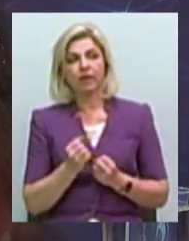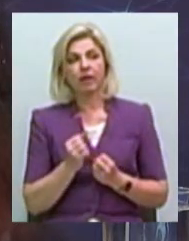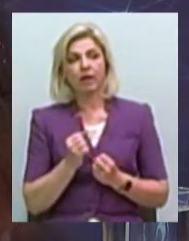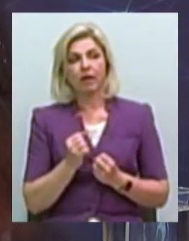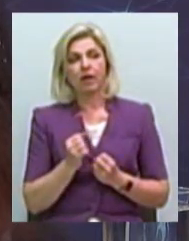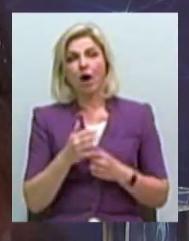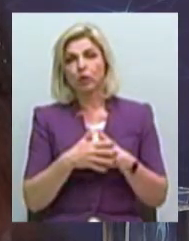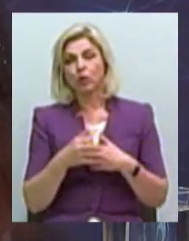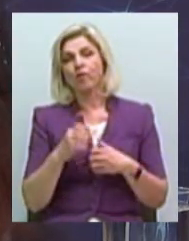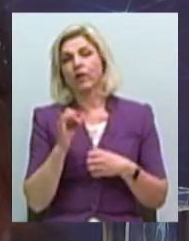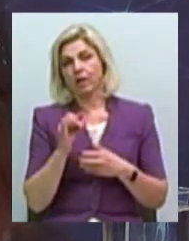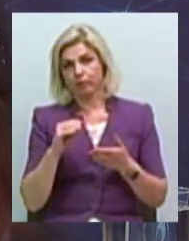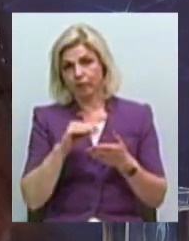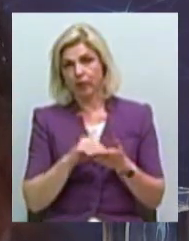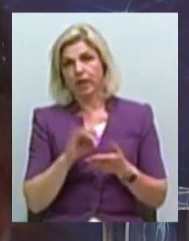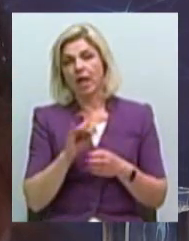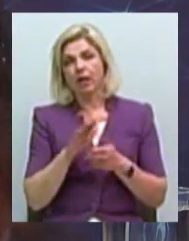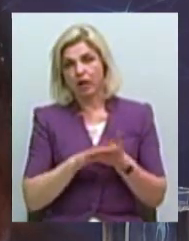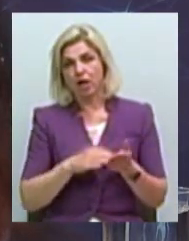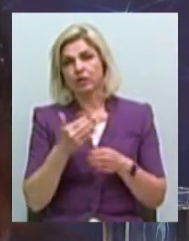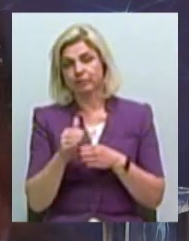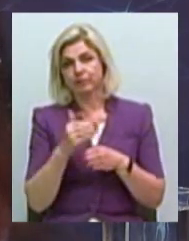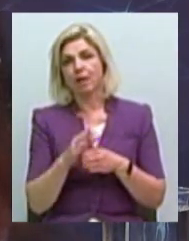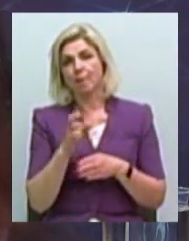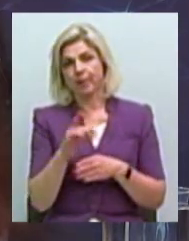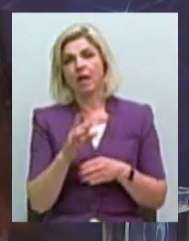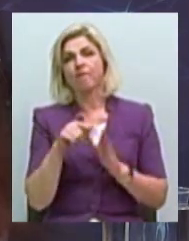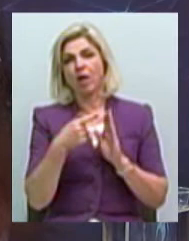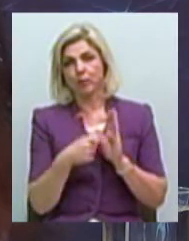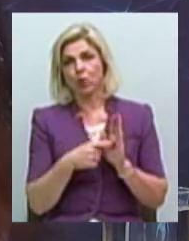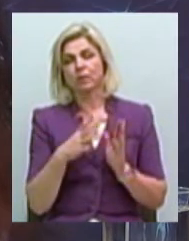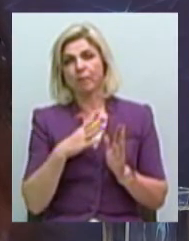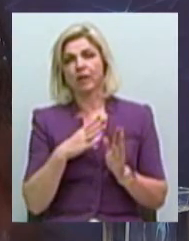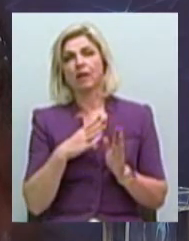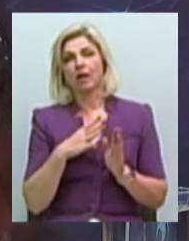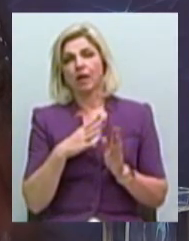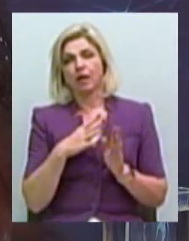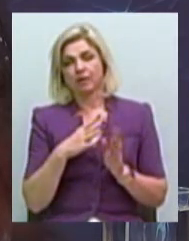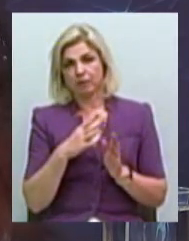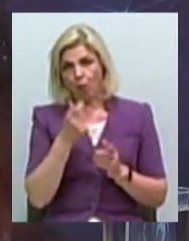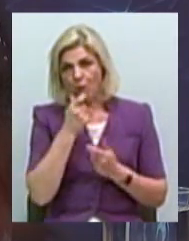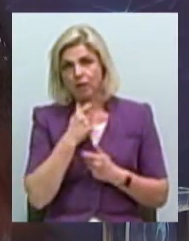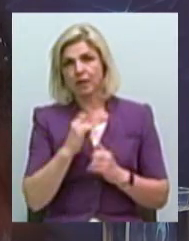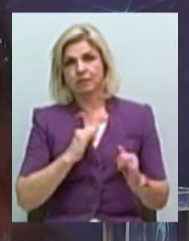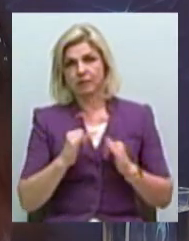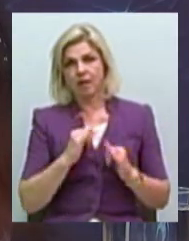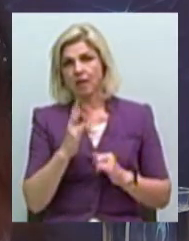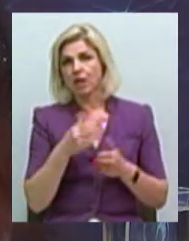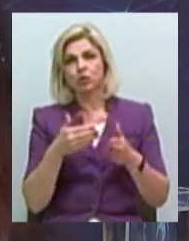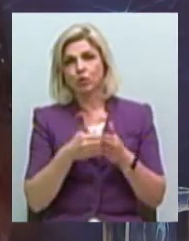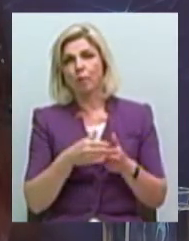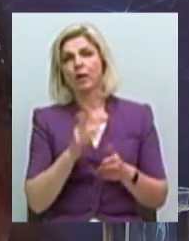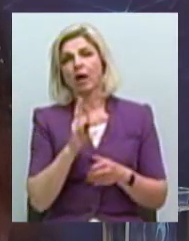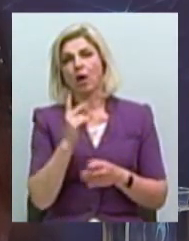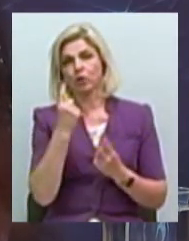признать, и дальше уже вопрос по чуть-чуть бы двигался в сторону гуманности, а не стопорился на одном человеке, который не безразличен,